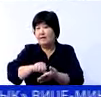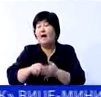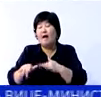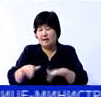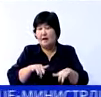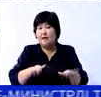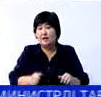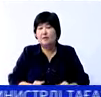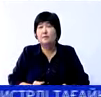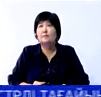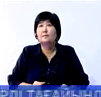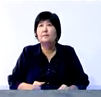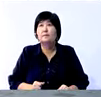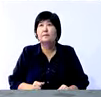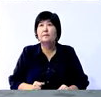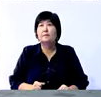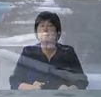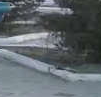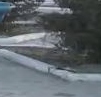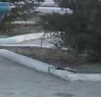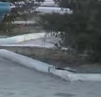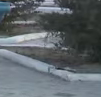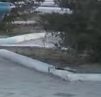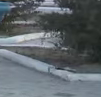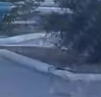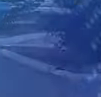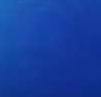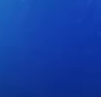Жаматов, Талғат Әлменов, Қанат Махамбетов, Қызылорда телеарнасы.